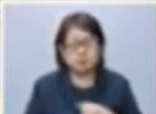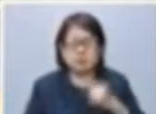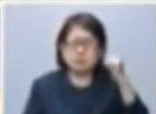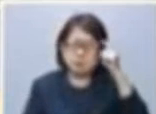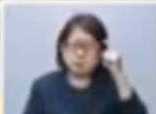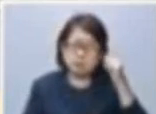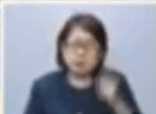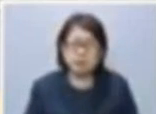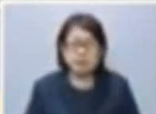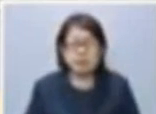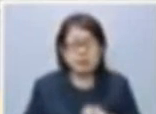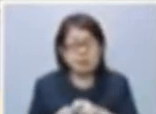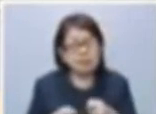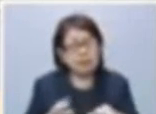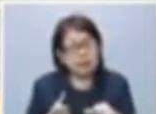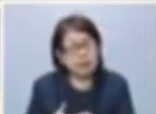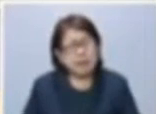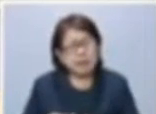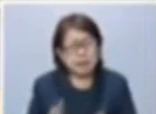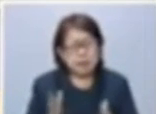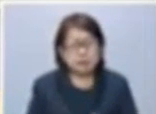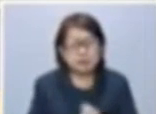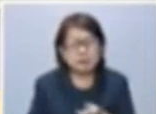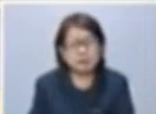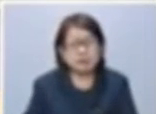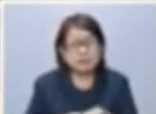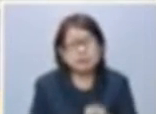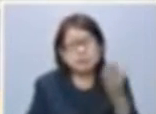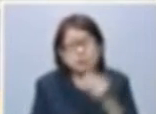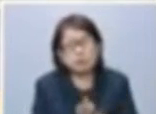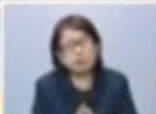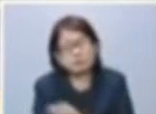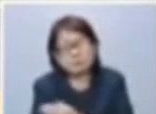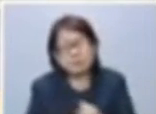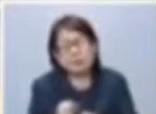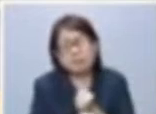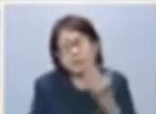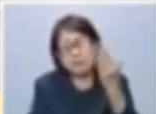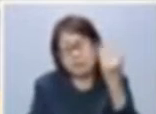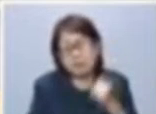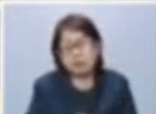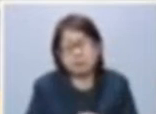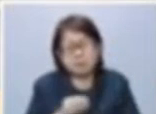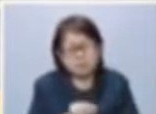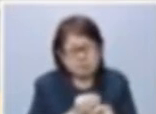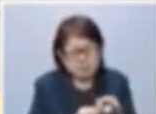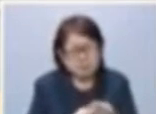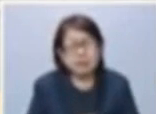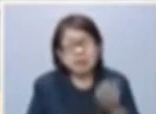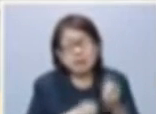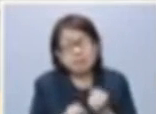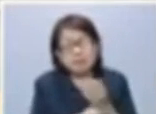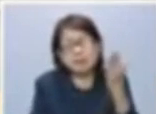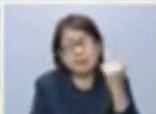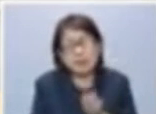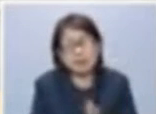าการแก้ปัญหาของพี่น้องเกษตรกรที่ผ่านมาอย่างปีที่แล้วนะขอนิดนึงนะคะท่านประธานที่ผ่านมาปี